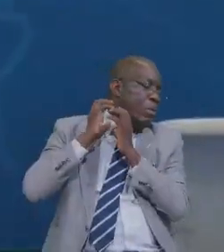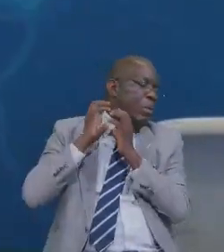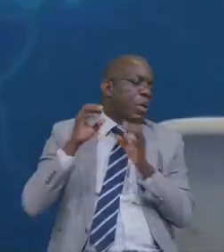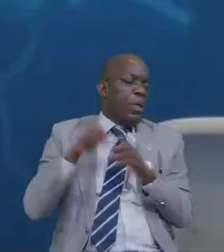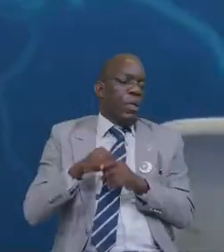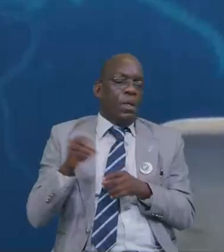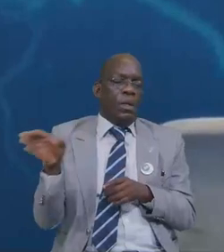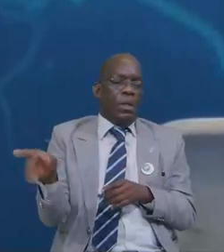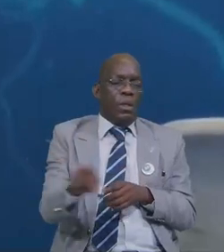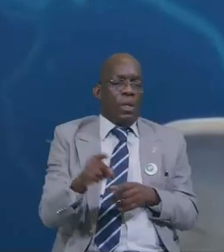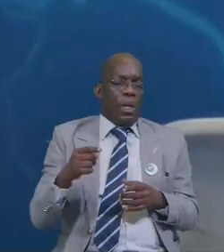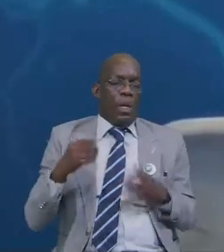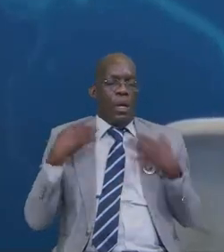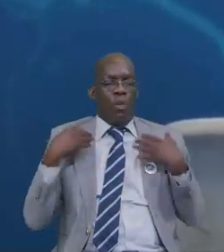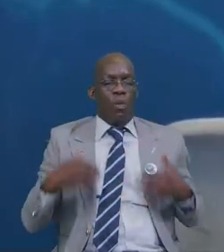corps, goitre,